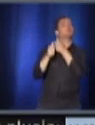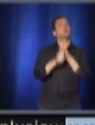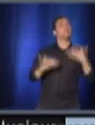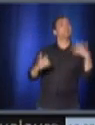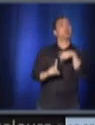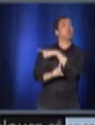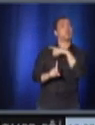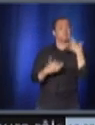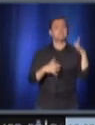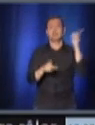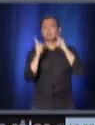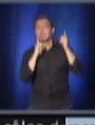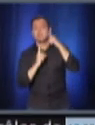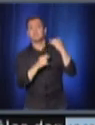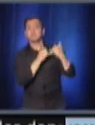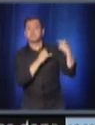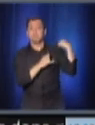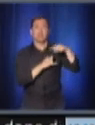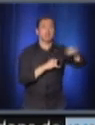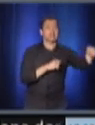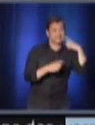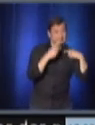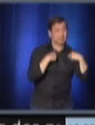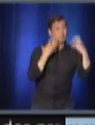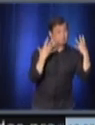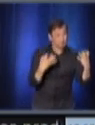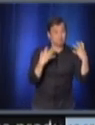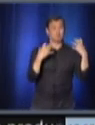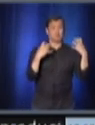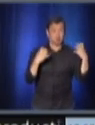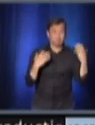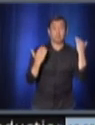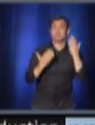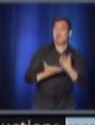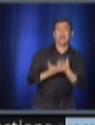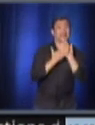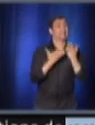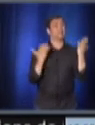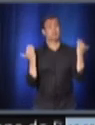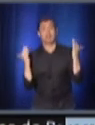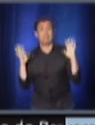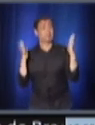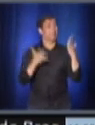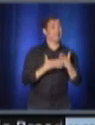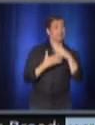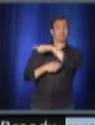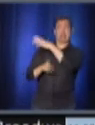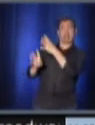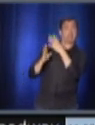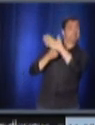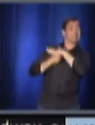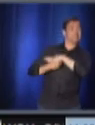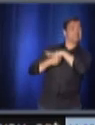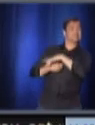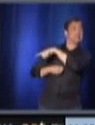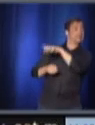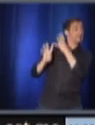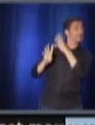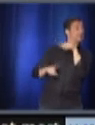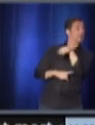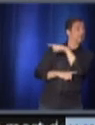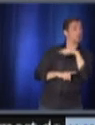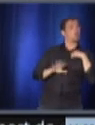semaine qui disent on veut bien, on essaie, mais on a besoin d'aide parce que la pression de la clientèle est tellement forte. Est-ce